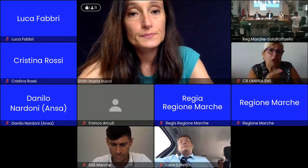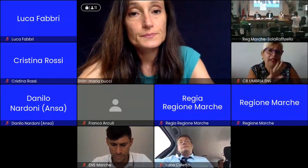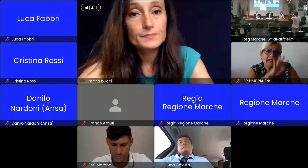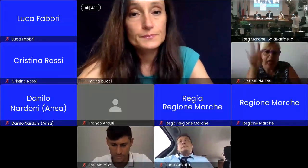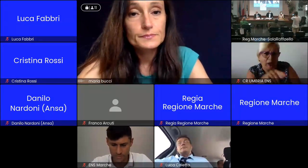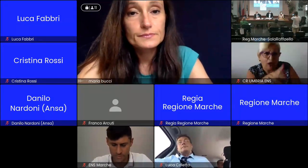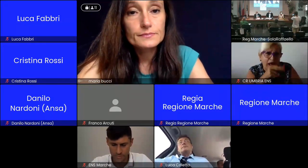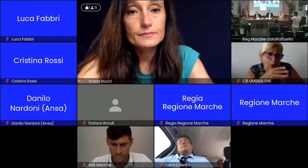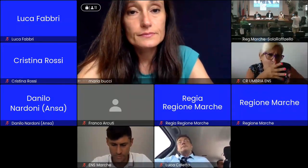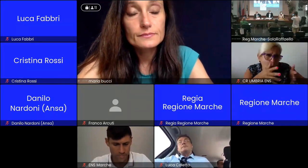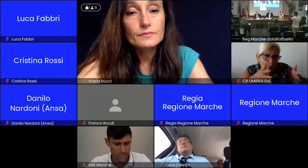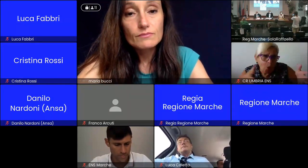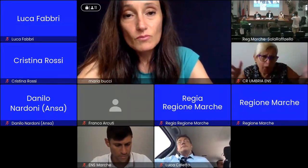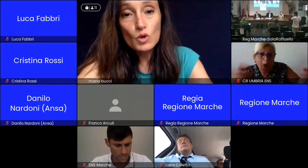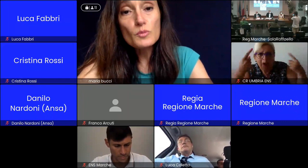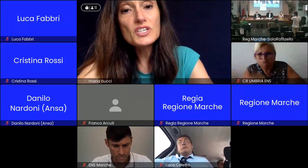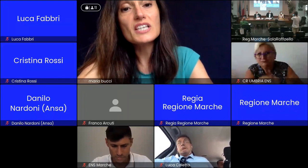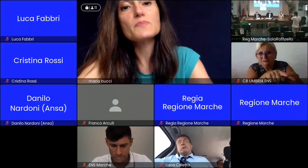empowerment.